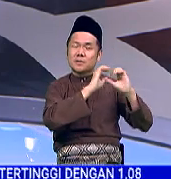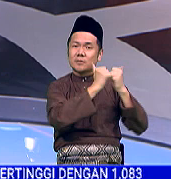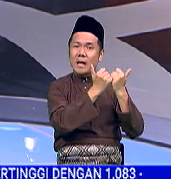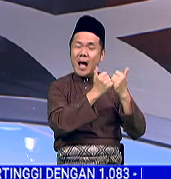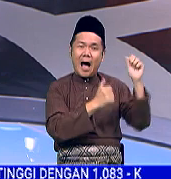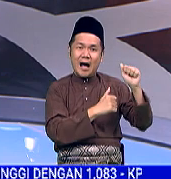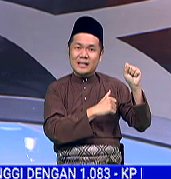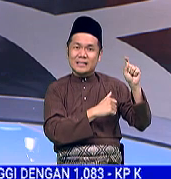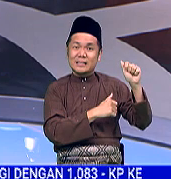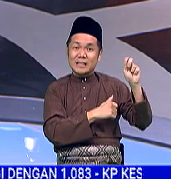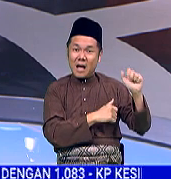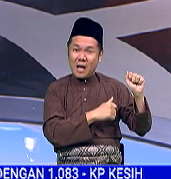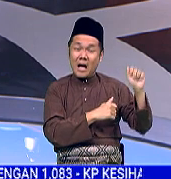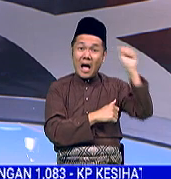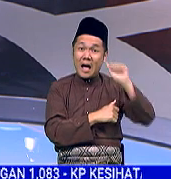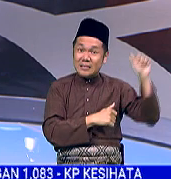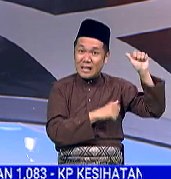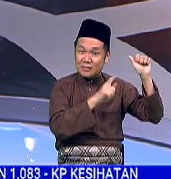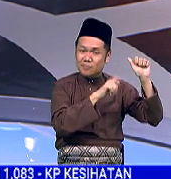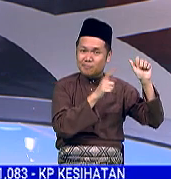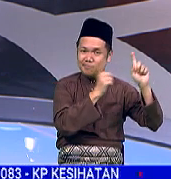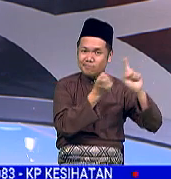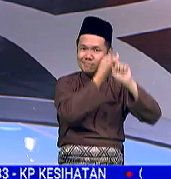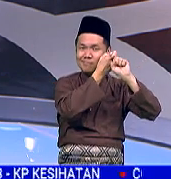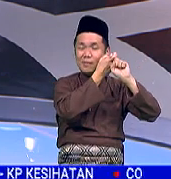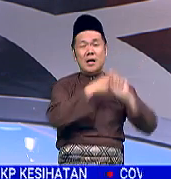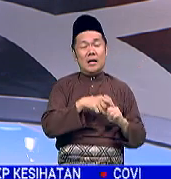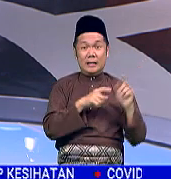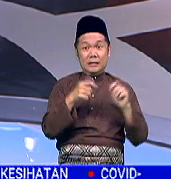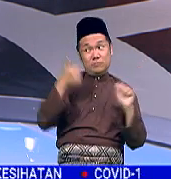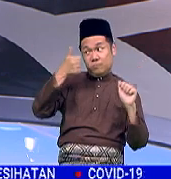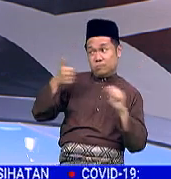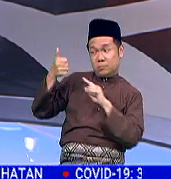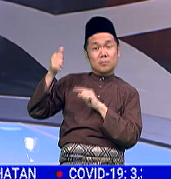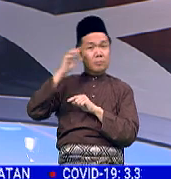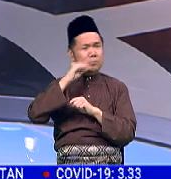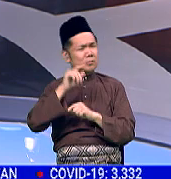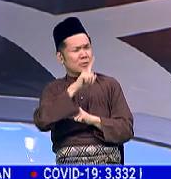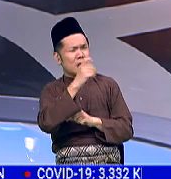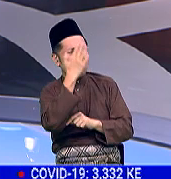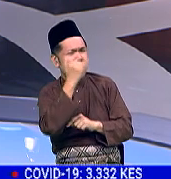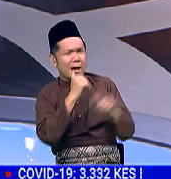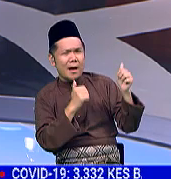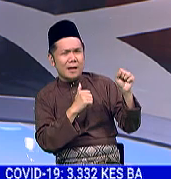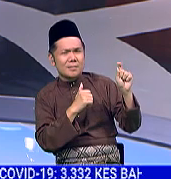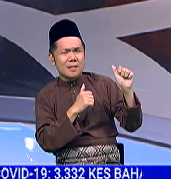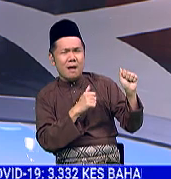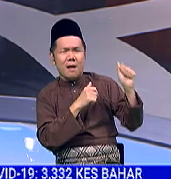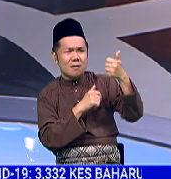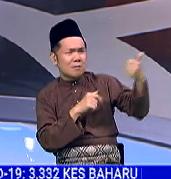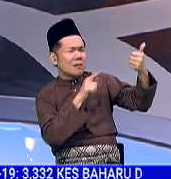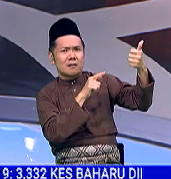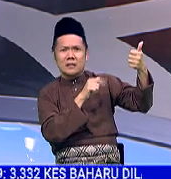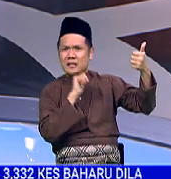Asia ASTAF berkat kuasa semalam. Presiden PSM Dato' Sri Ahmad Ismail tampil menyoal tindakan ASTAF yang dikatakan